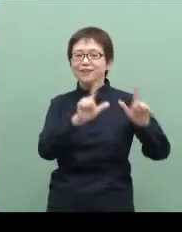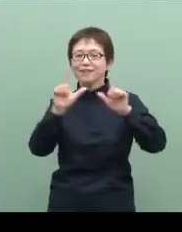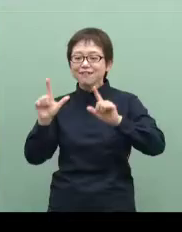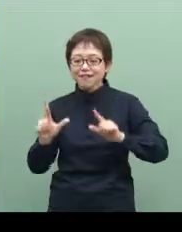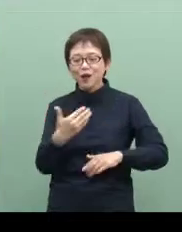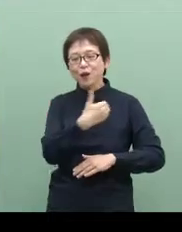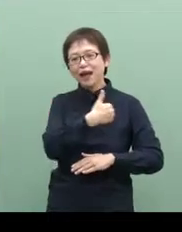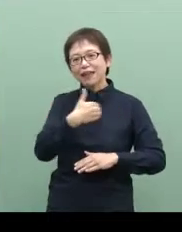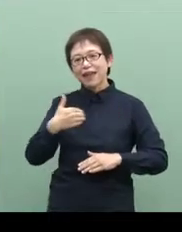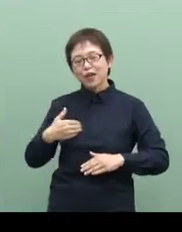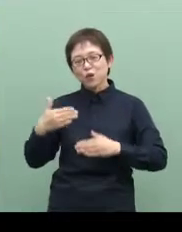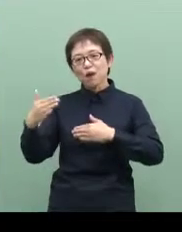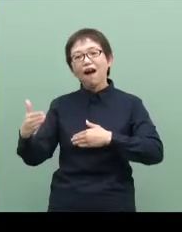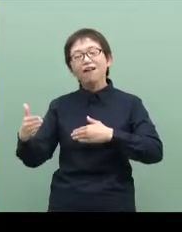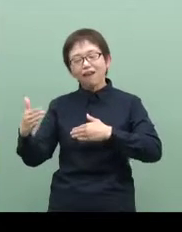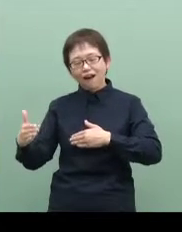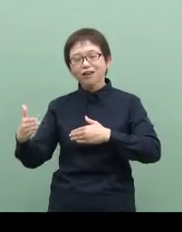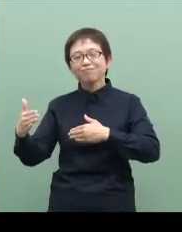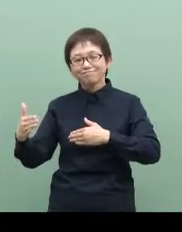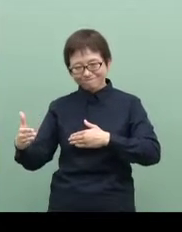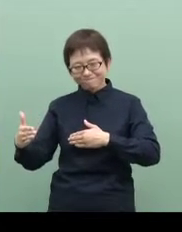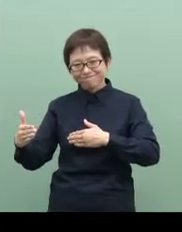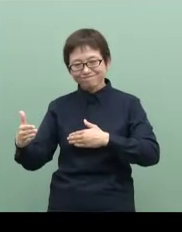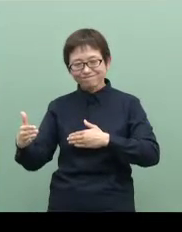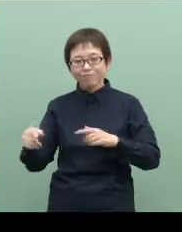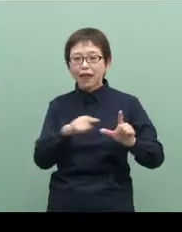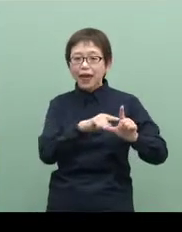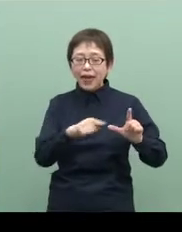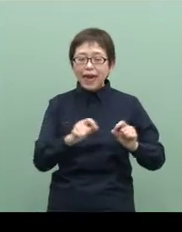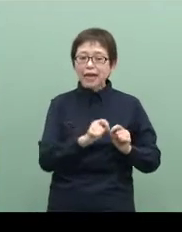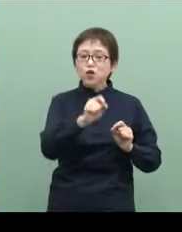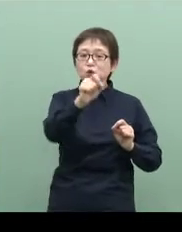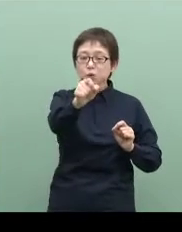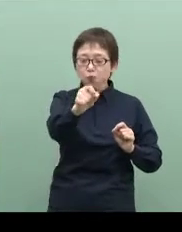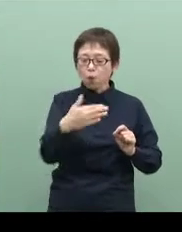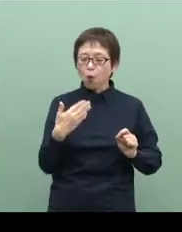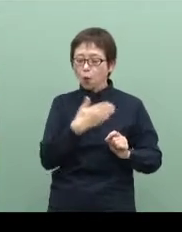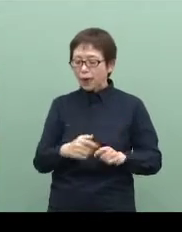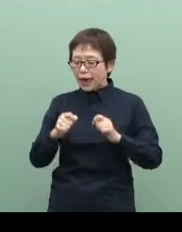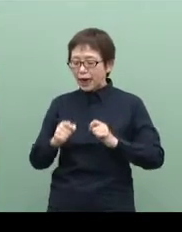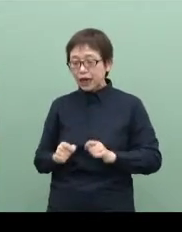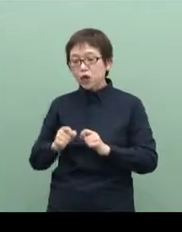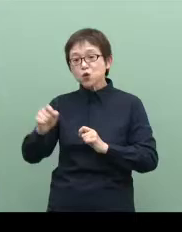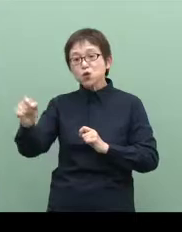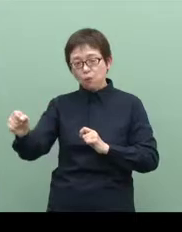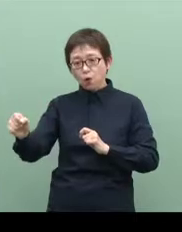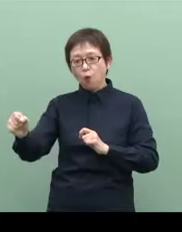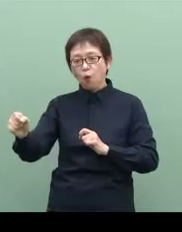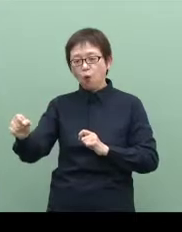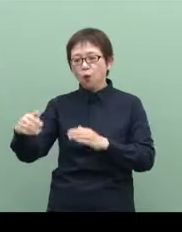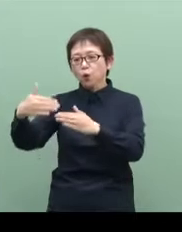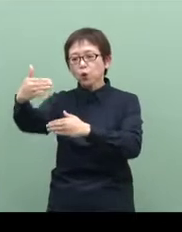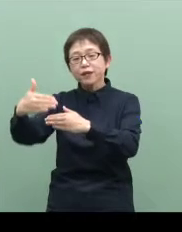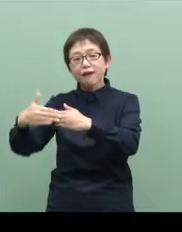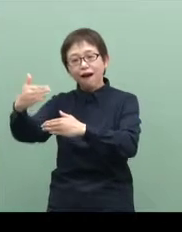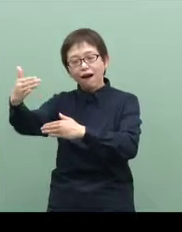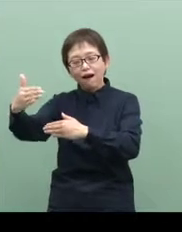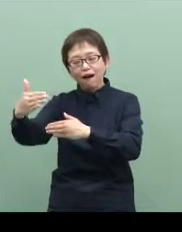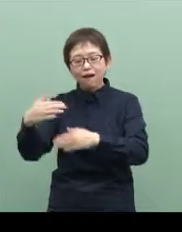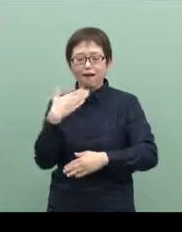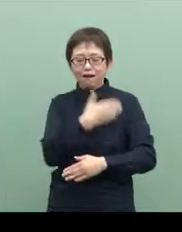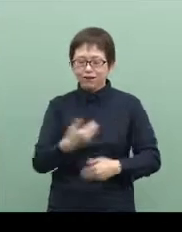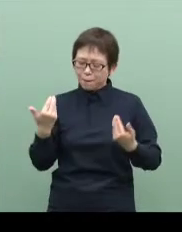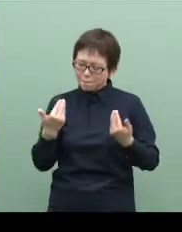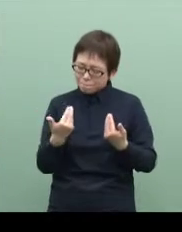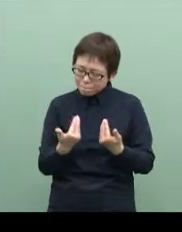命とは日常生活に支障のない期間がどの程度あるかを示す指標で、平均寿命と健康寿命の差は日常生活に